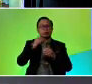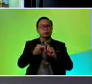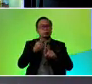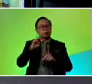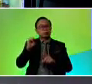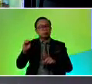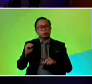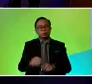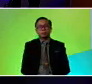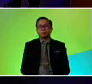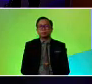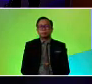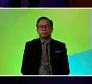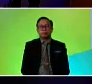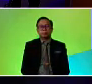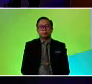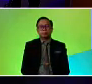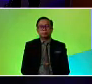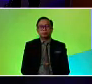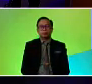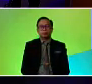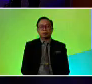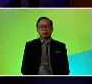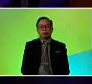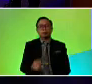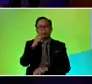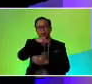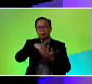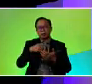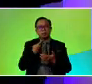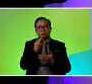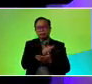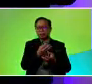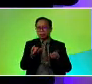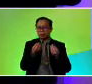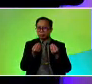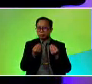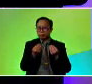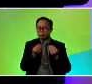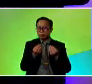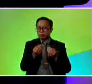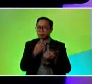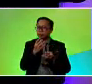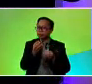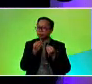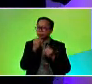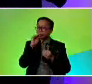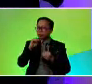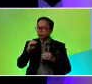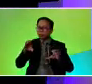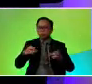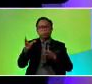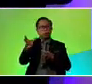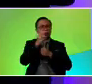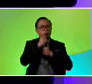Oke selanjutnya guru yang buat rumusannya hari ini saya minta Oke murid saya untuk membuat sikit